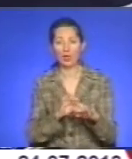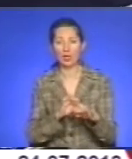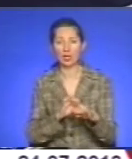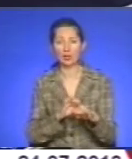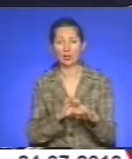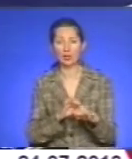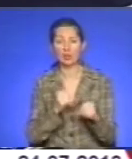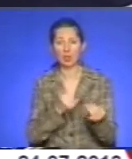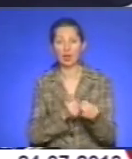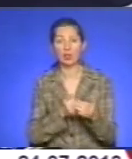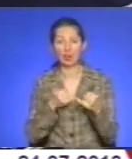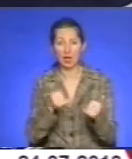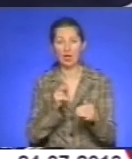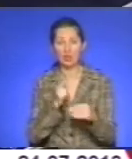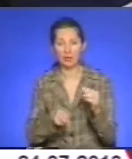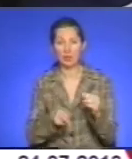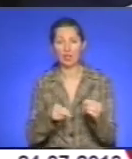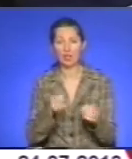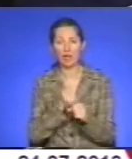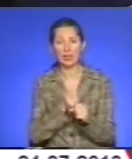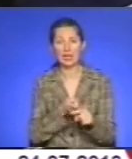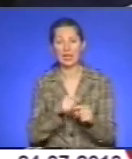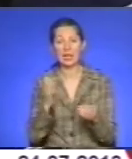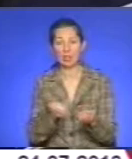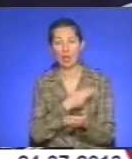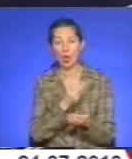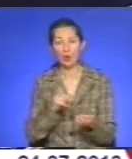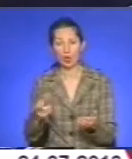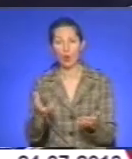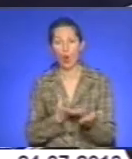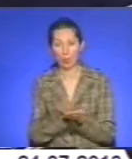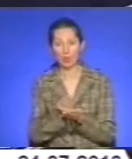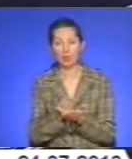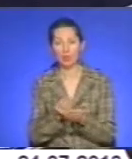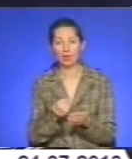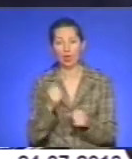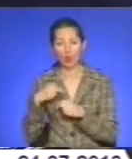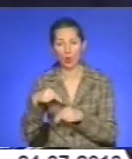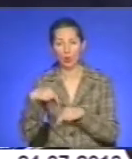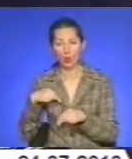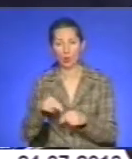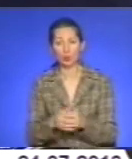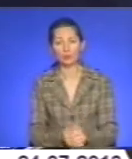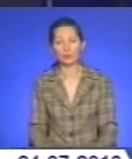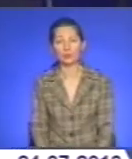для завершення робіт, для яка знайшла художники, яка оплатила їхню вартість, яка дала матеріали, яка зробила всю цю красу.